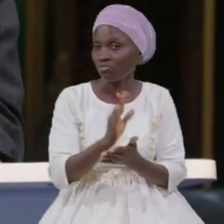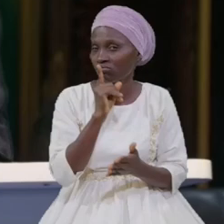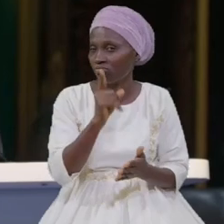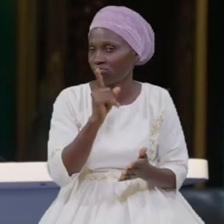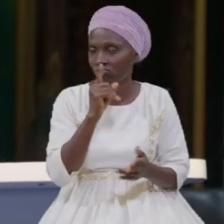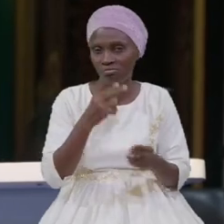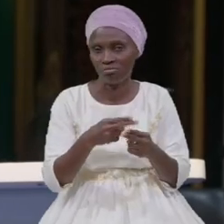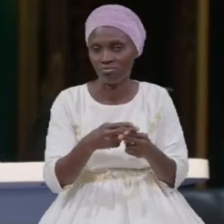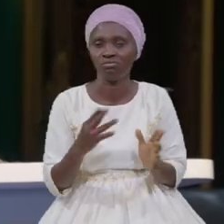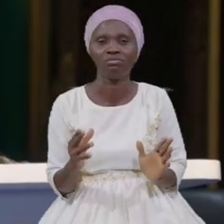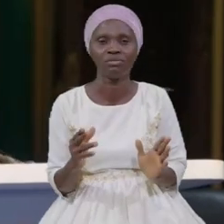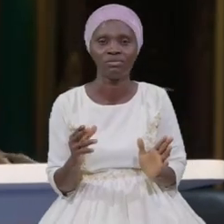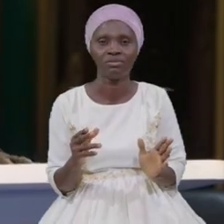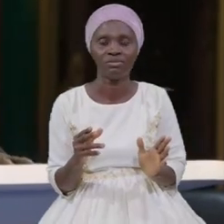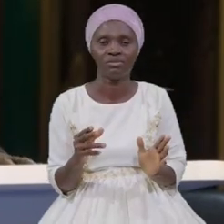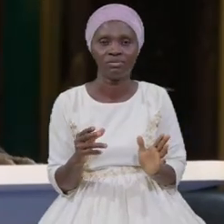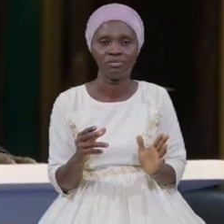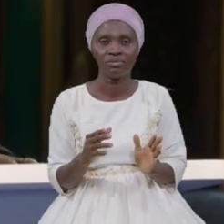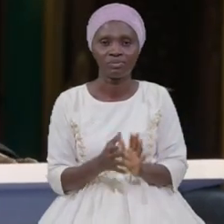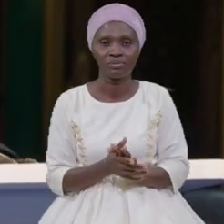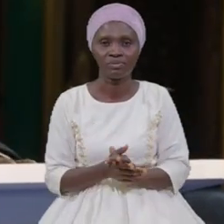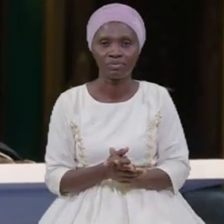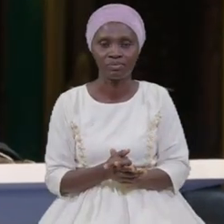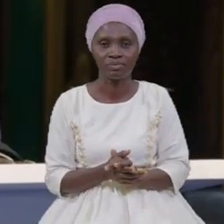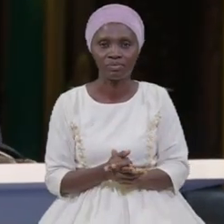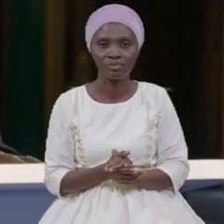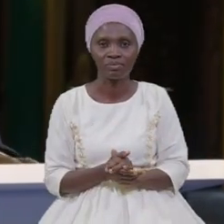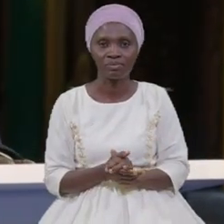adresses correctes, vos coordonnées.